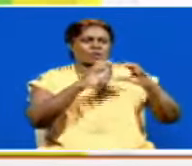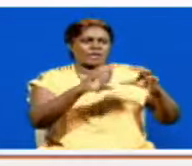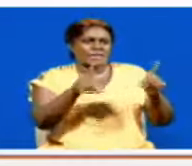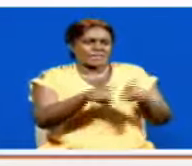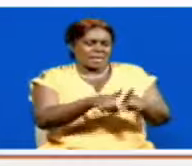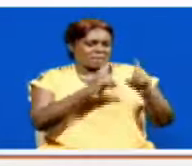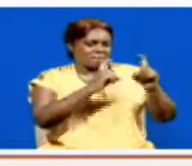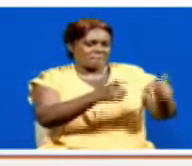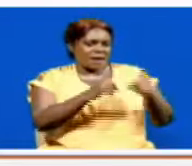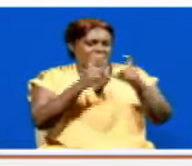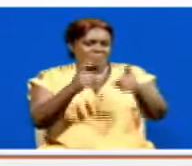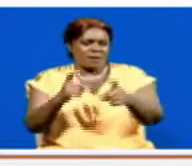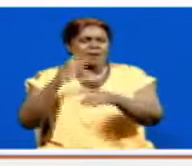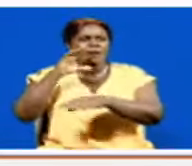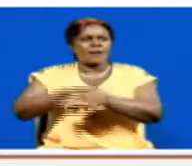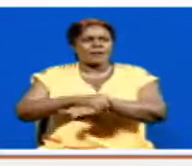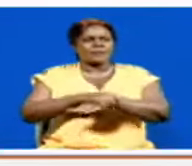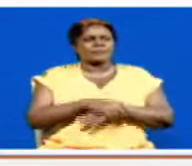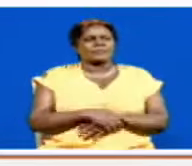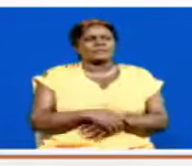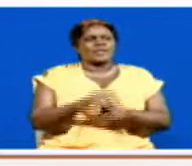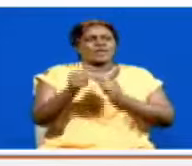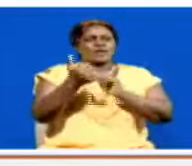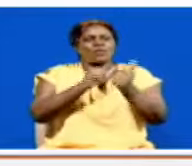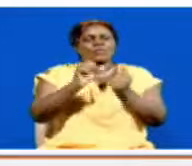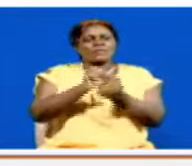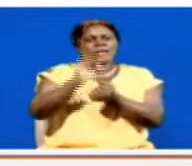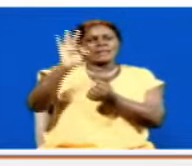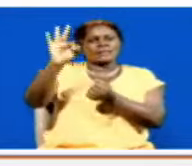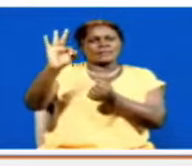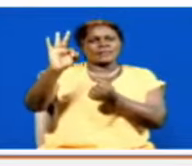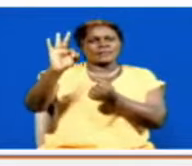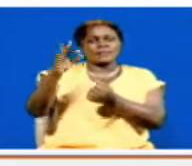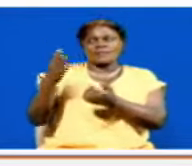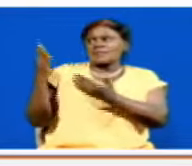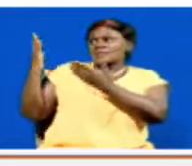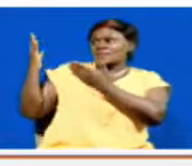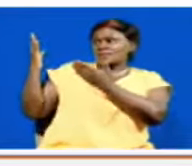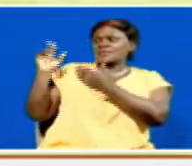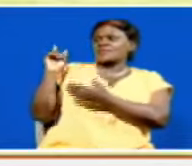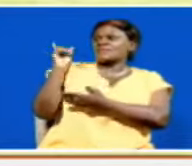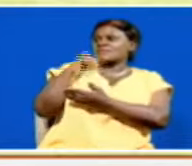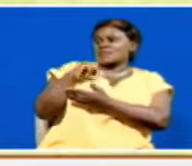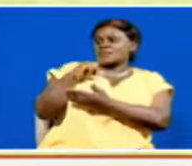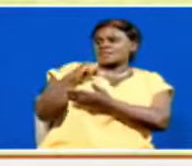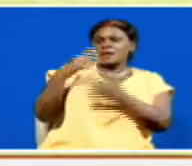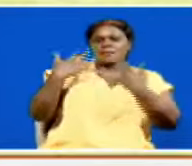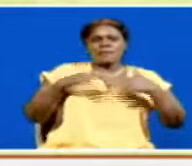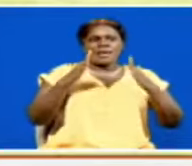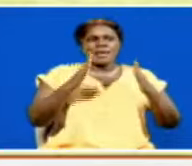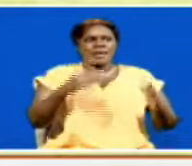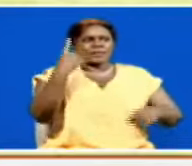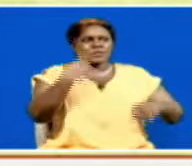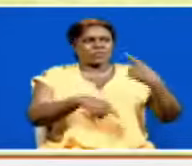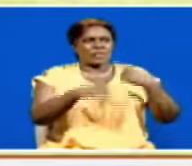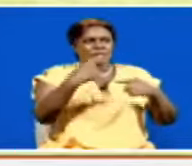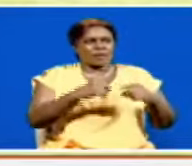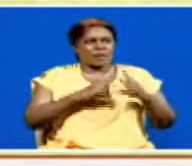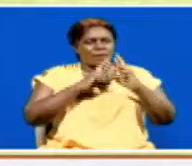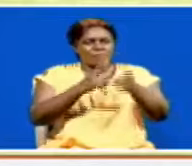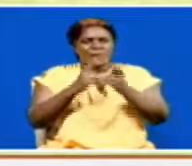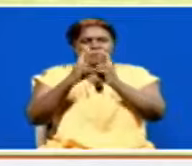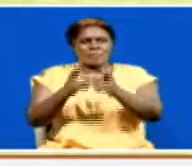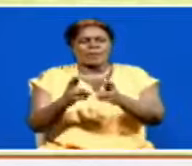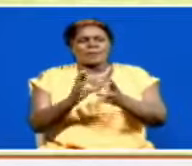pia walituzwa. Makala ya 13 ya kombe la Chris Oguso yamekamilika huku wachezaji washindi wakituzwa na